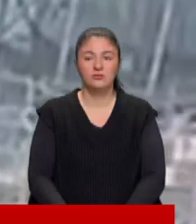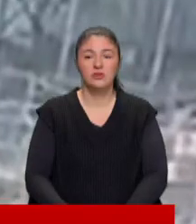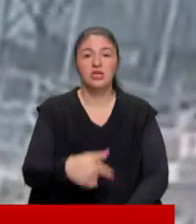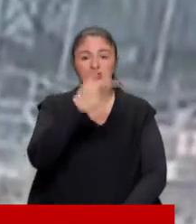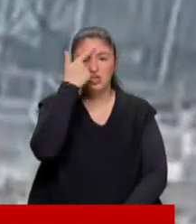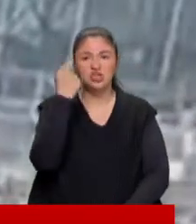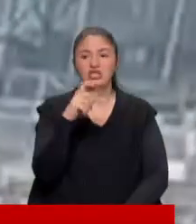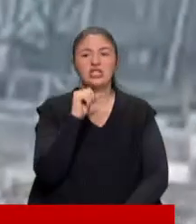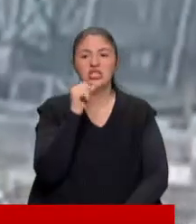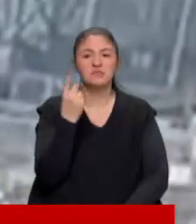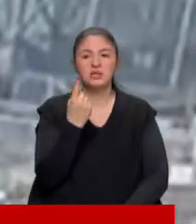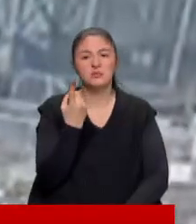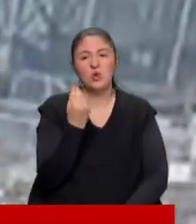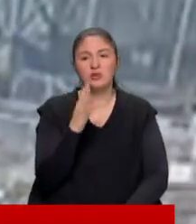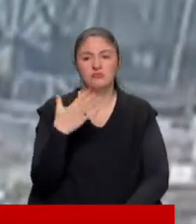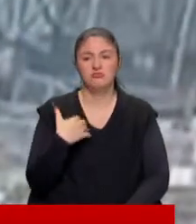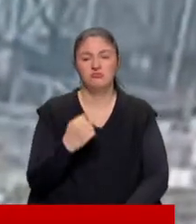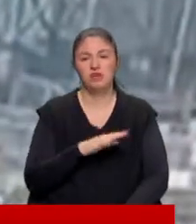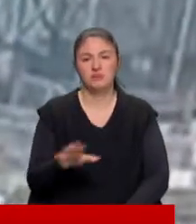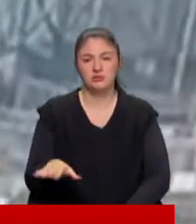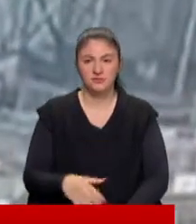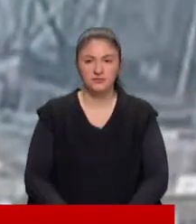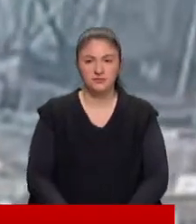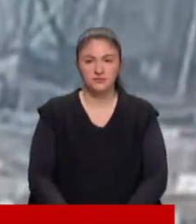Şans eseri işçilerden hiçbirine bir şey olmadı.